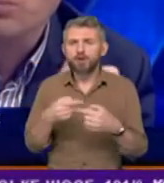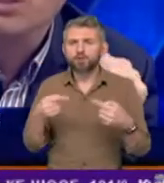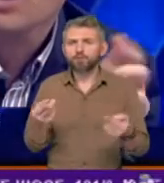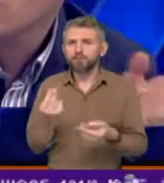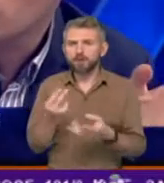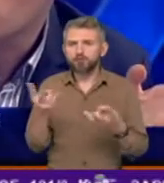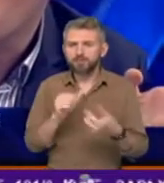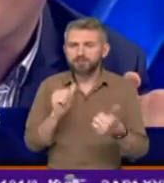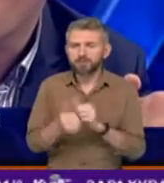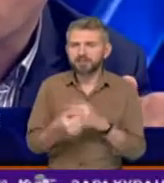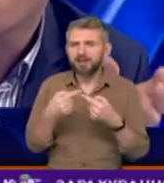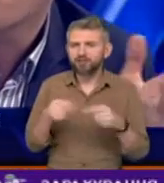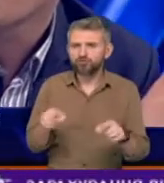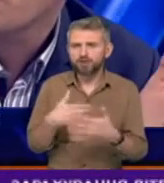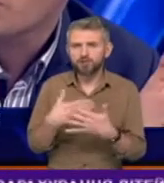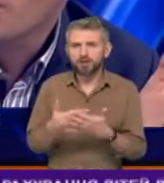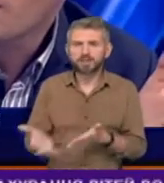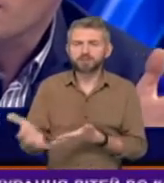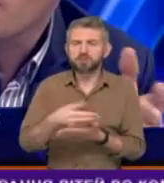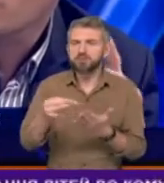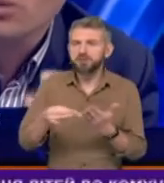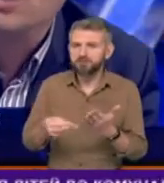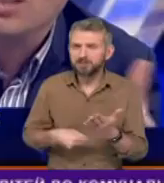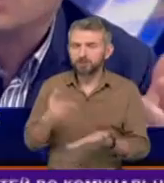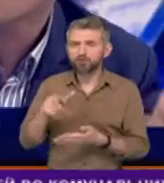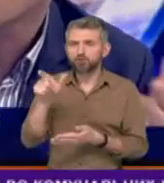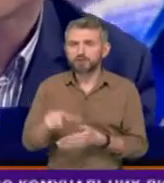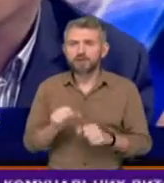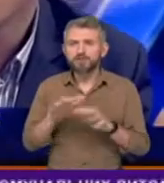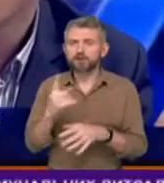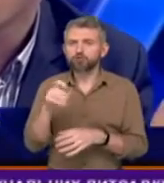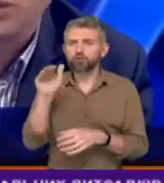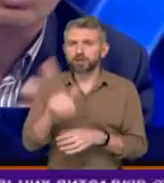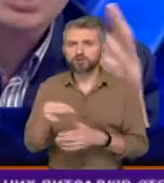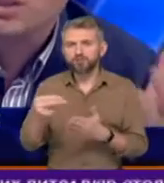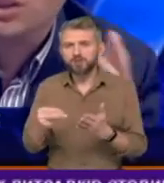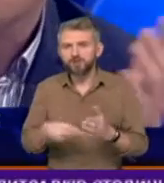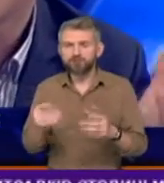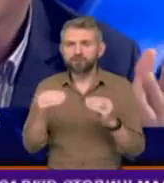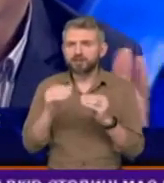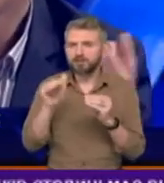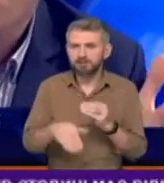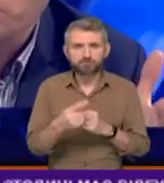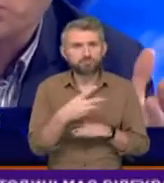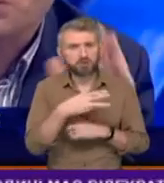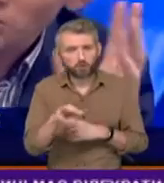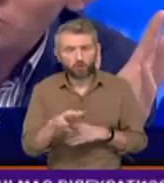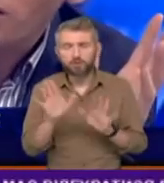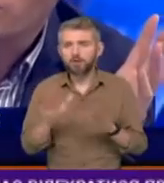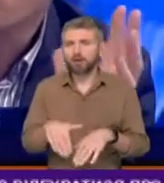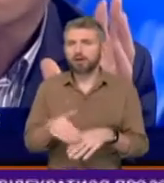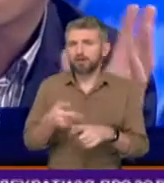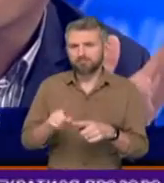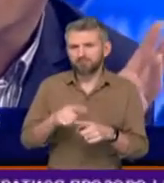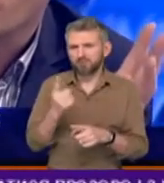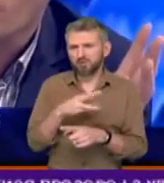потрібно замінити на інші інструменти. Наприклад, на збір підписів. Хай, якщо людина здає там 100 тисяч підписів, чи там 10 тисяч, мільйон підписів, це вже